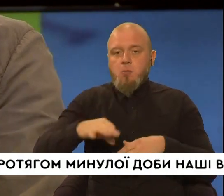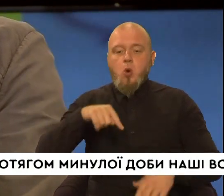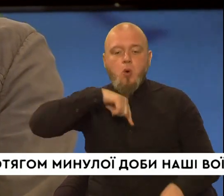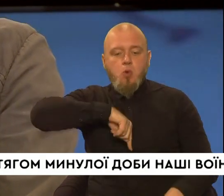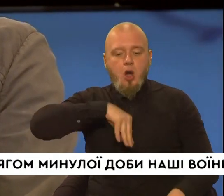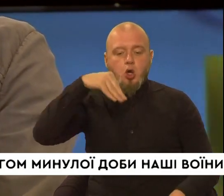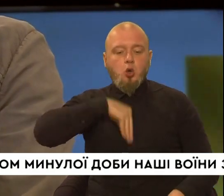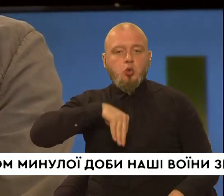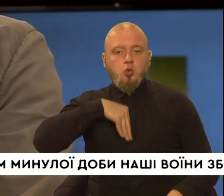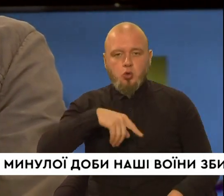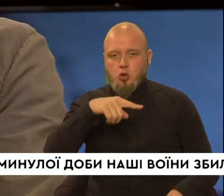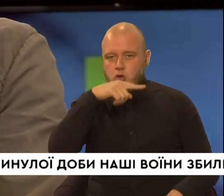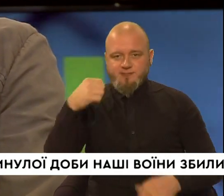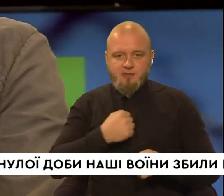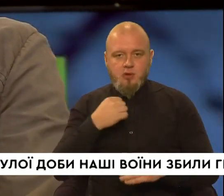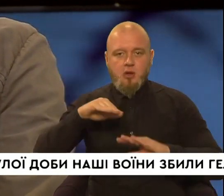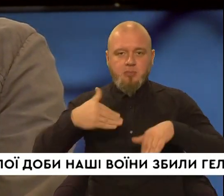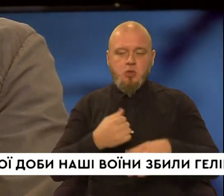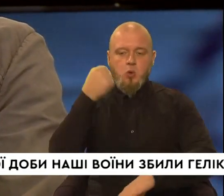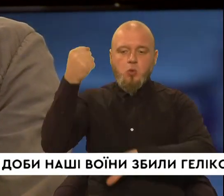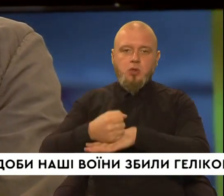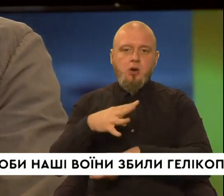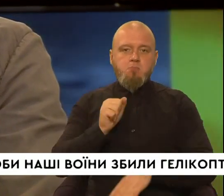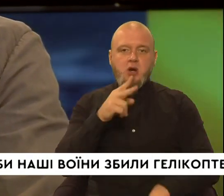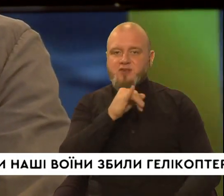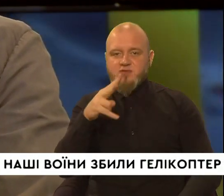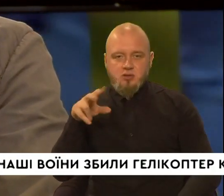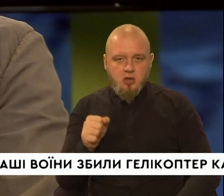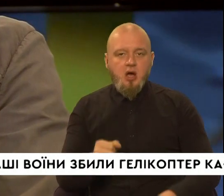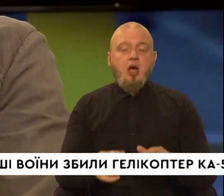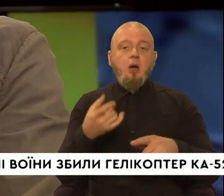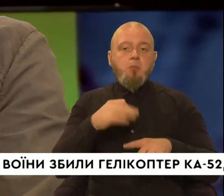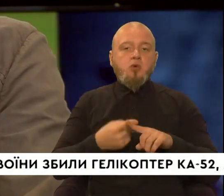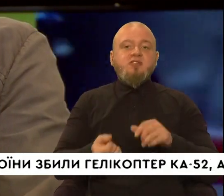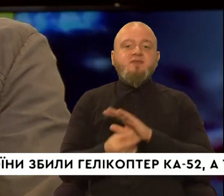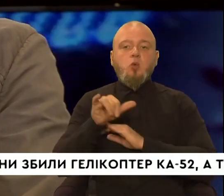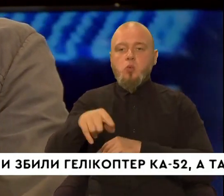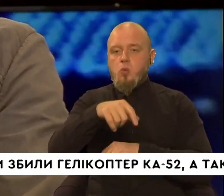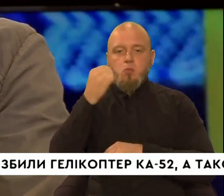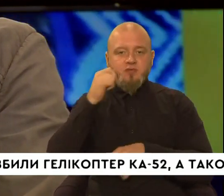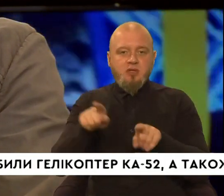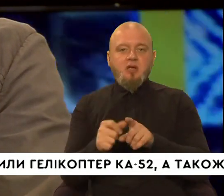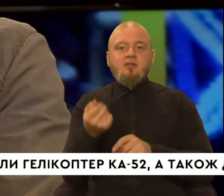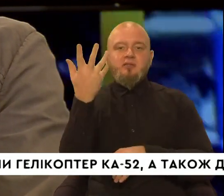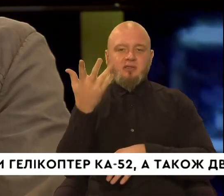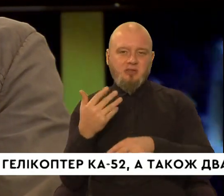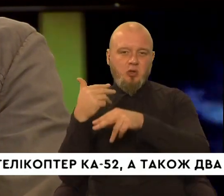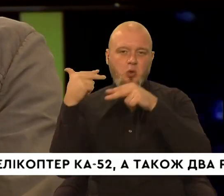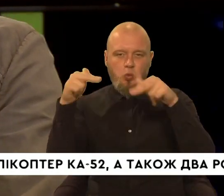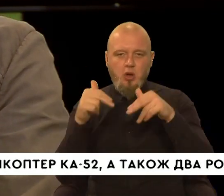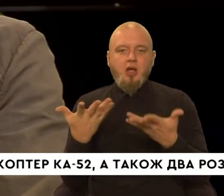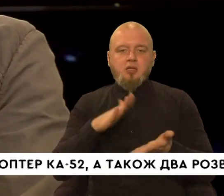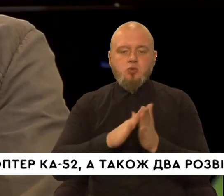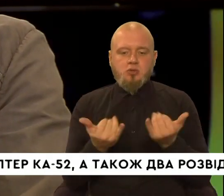моральний дух російських військових після удару по Макіївці, про те, звідки в Москві така кількість дронів та яка ситуація нині в